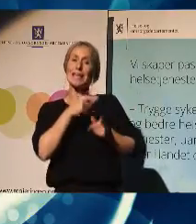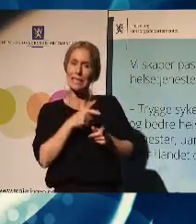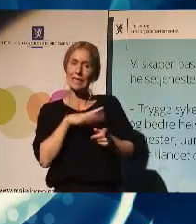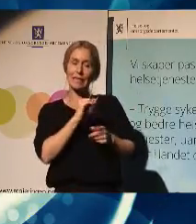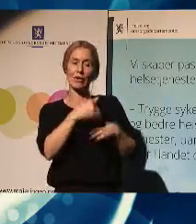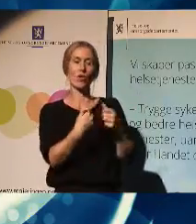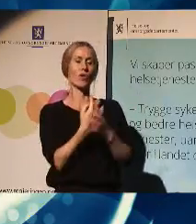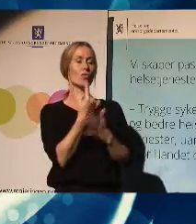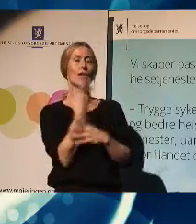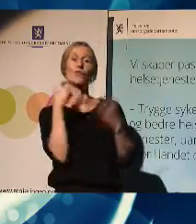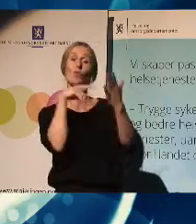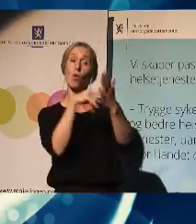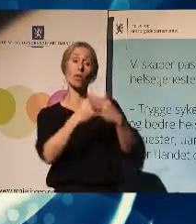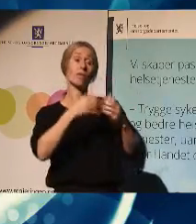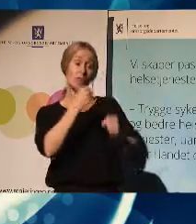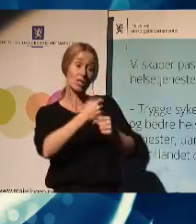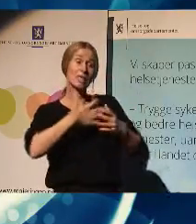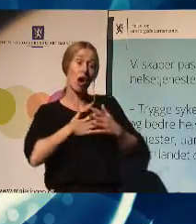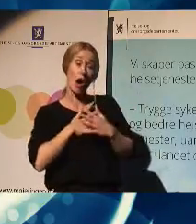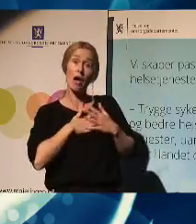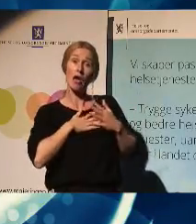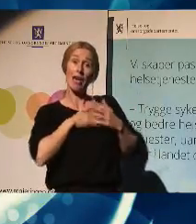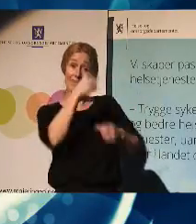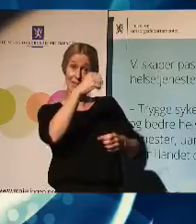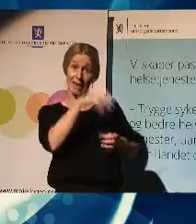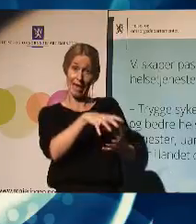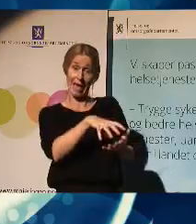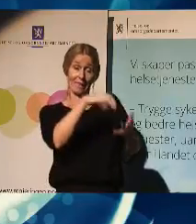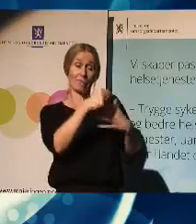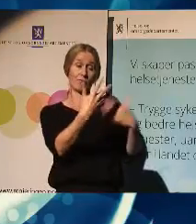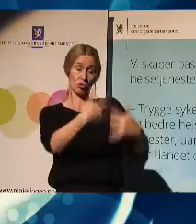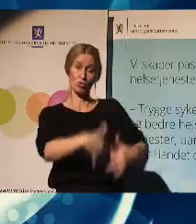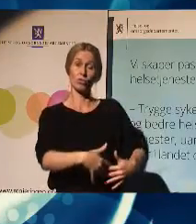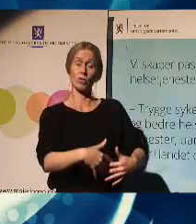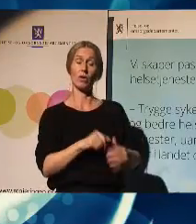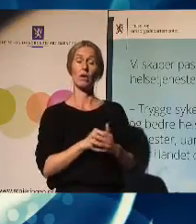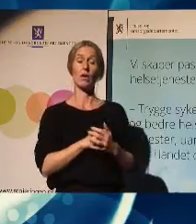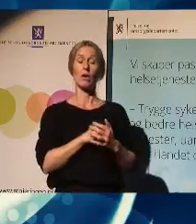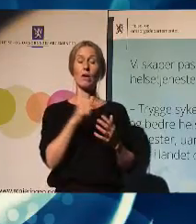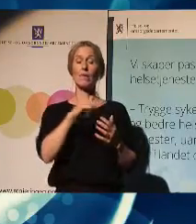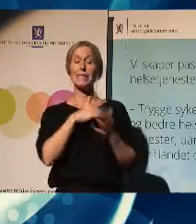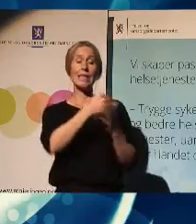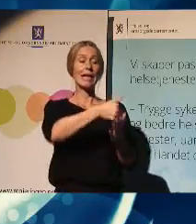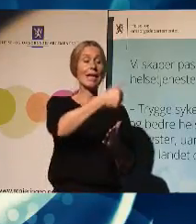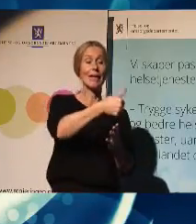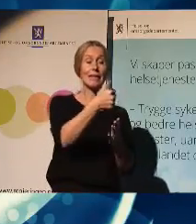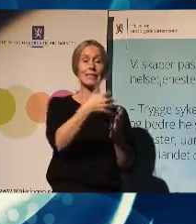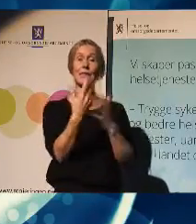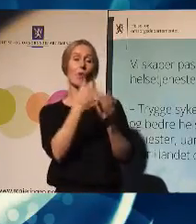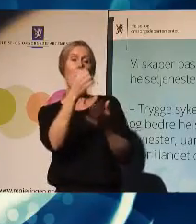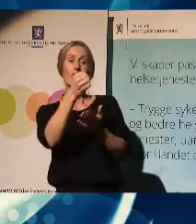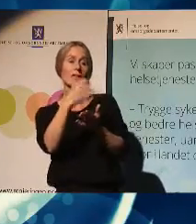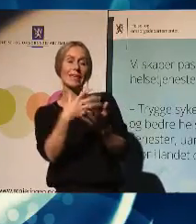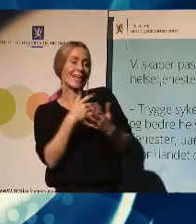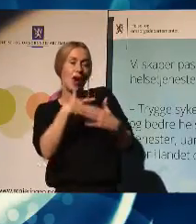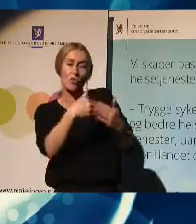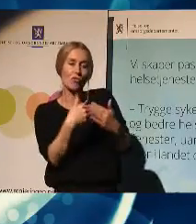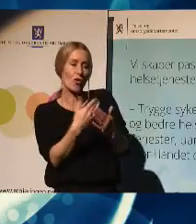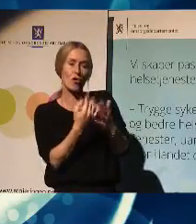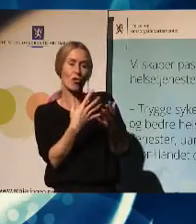for målet å ha en funksjon. Dersom målet er formulert av ledelsen og de ansatte ikke har et forhold til dem, er